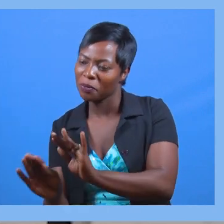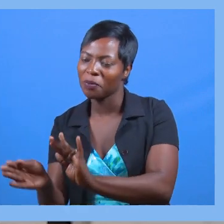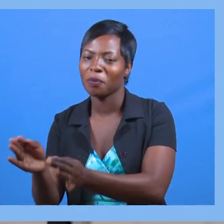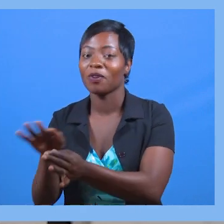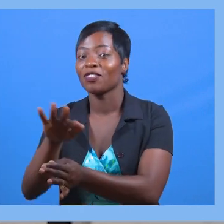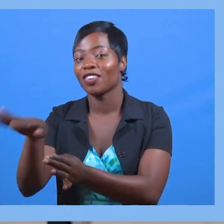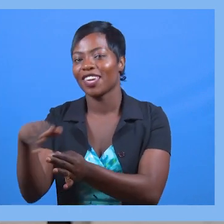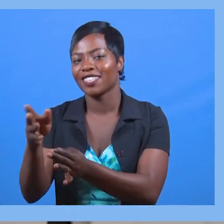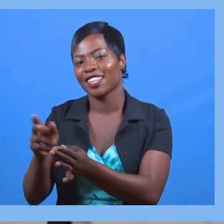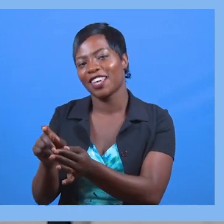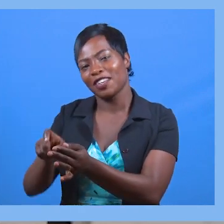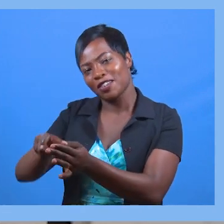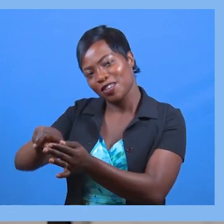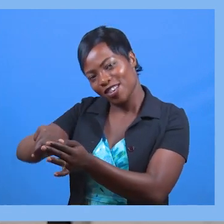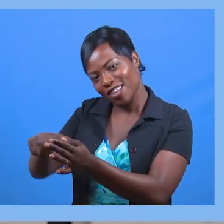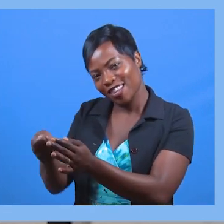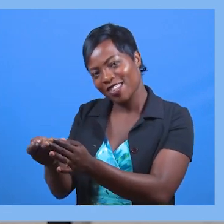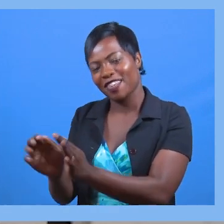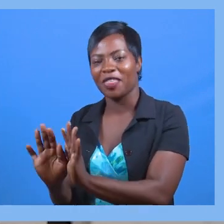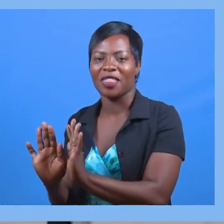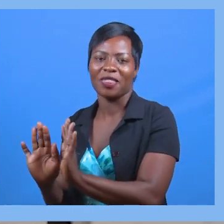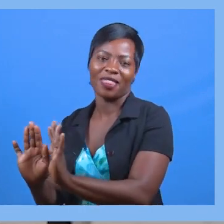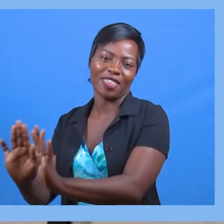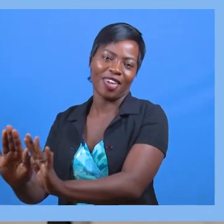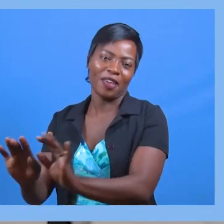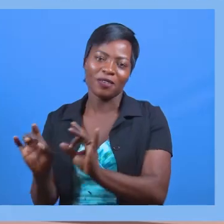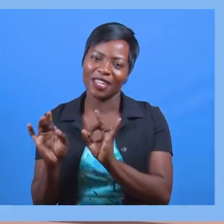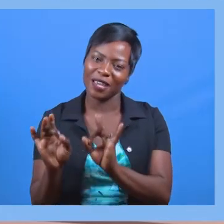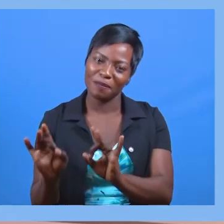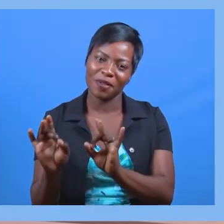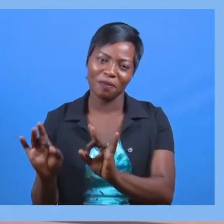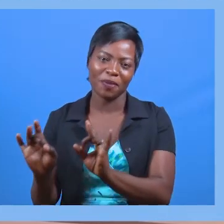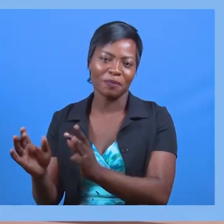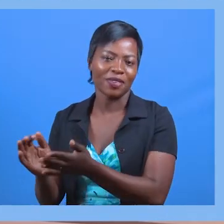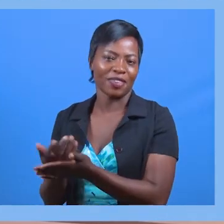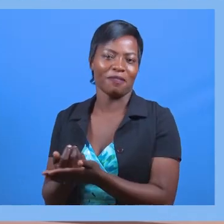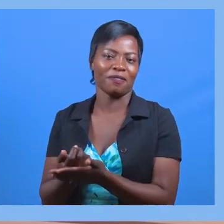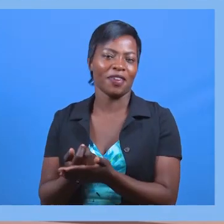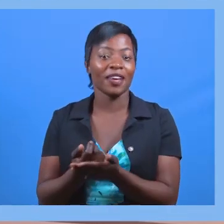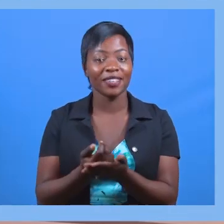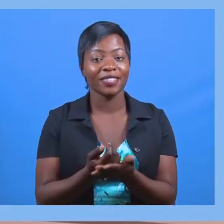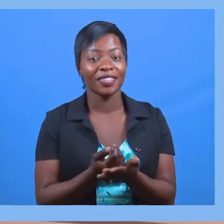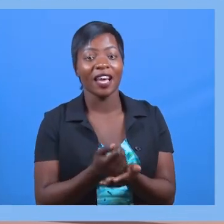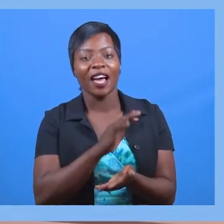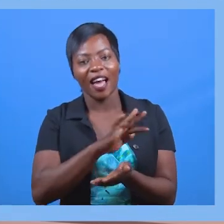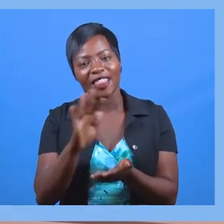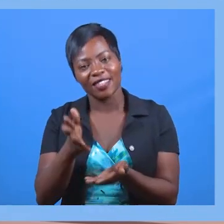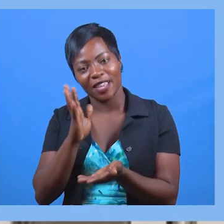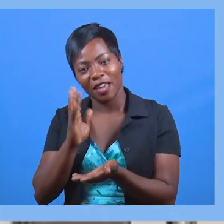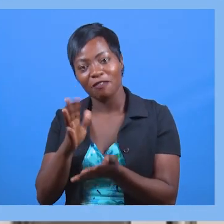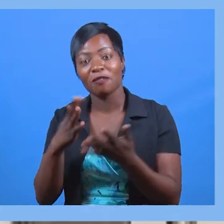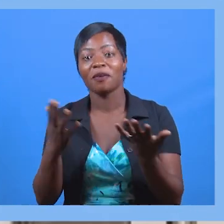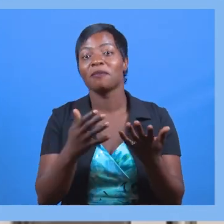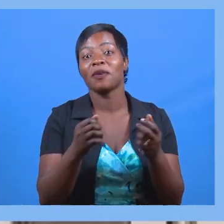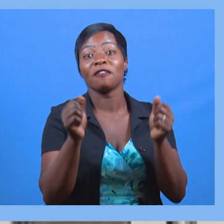zvokudya, kanoiswa zvatinoisa, zvatinochengeta, zvatinoziva kuti hazvivori. Zvakare tiri mamwe matura atinawo